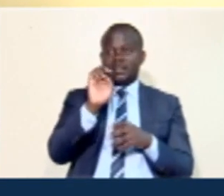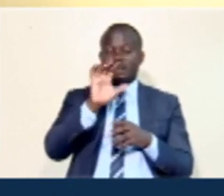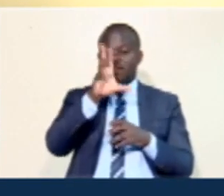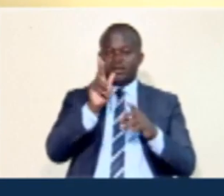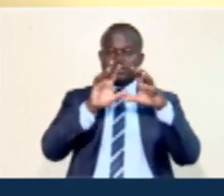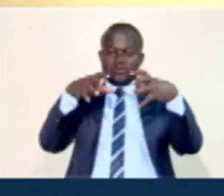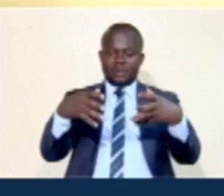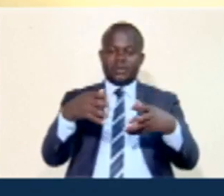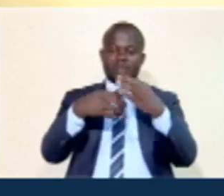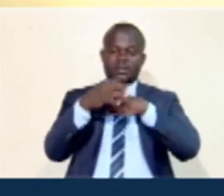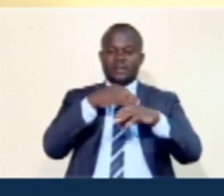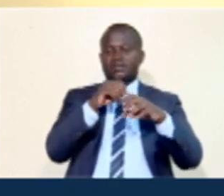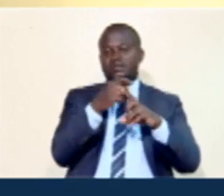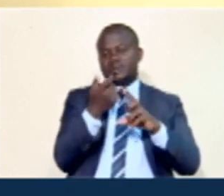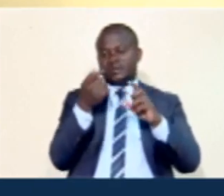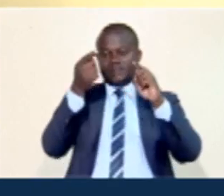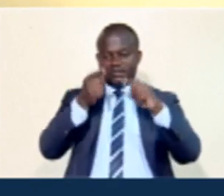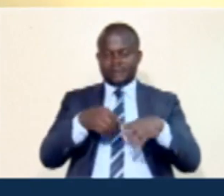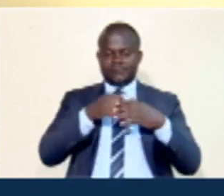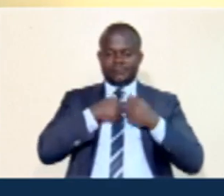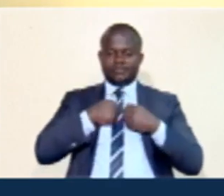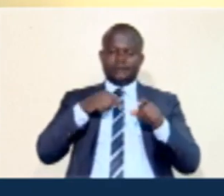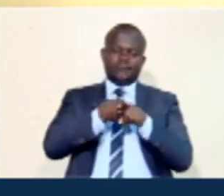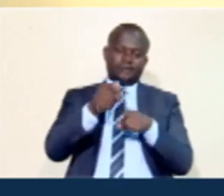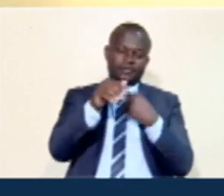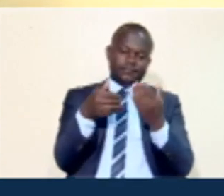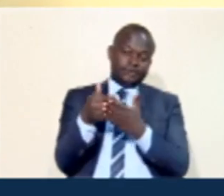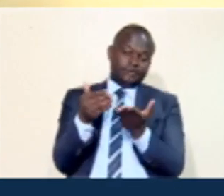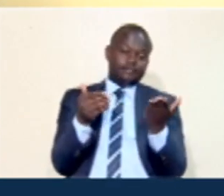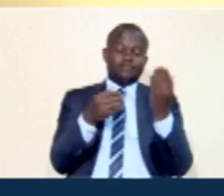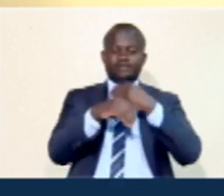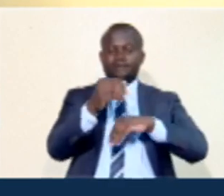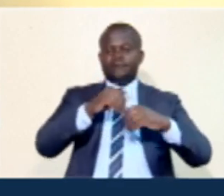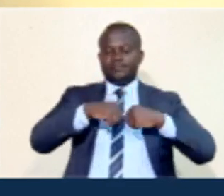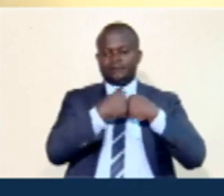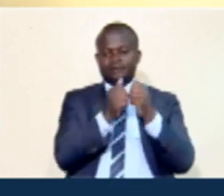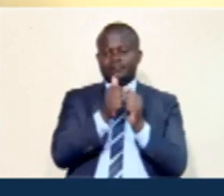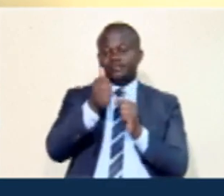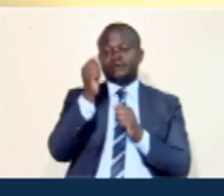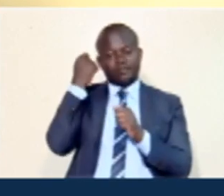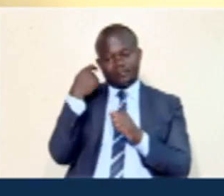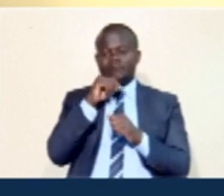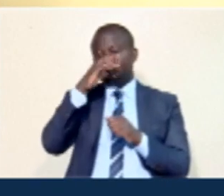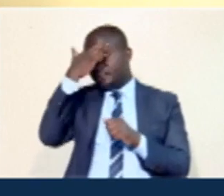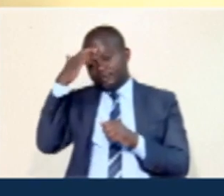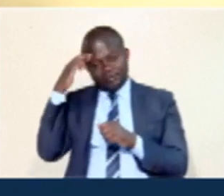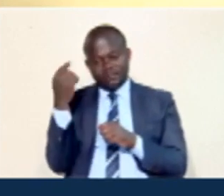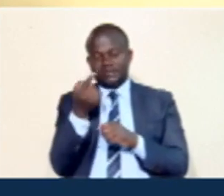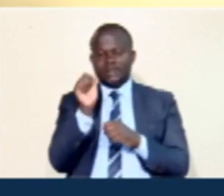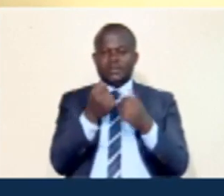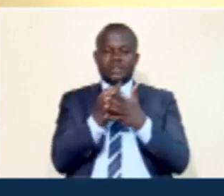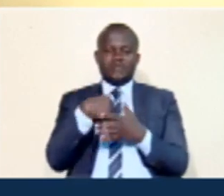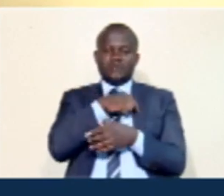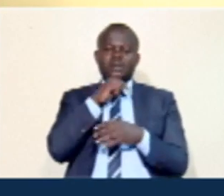zo hanze zizana ibintu byazo mu Rwanda, nazo zikatugagurisha duhanganye nazo. Nta mpamvu rero yatuma